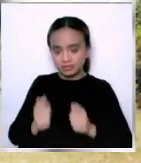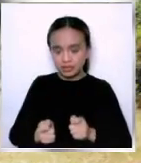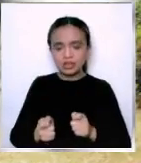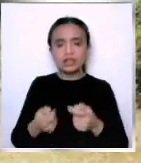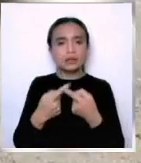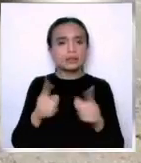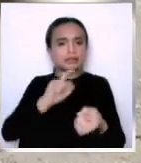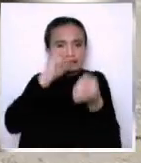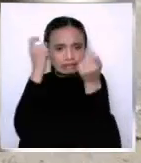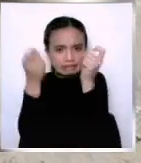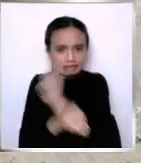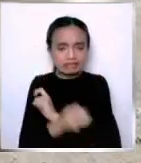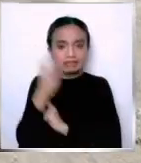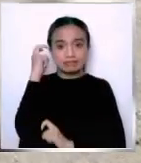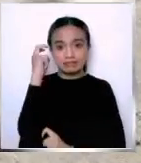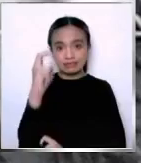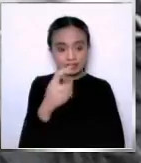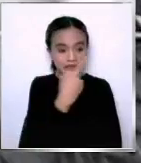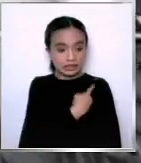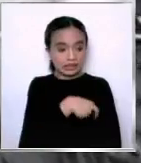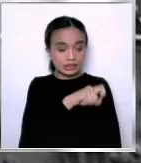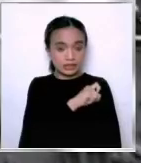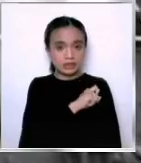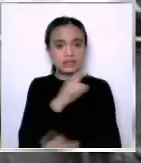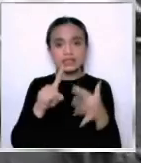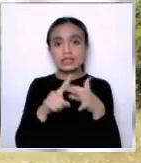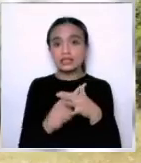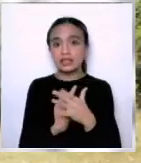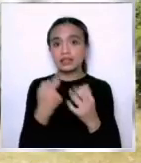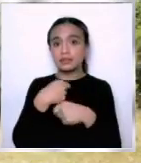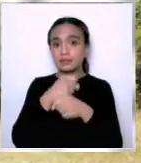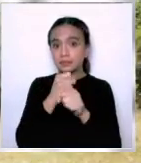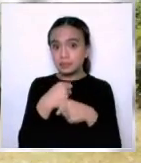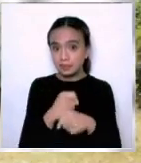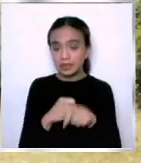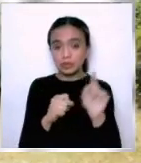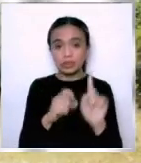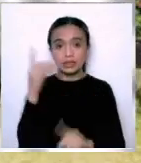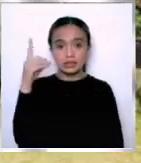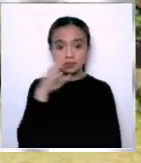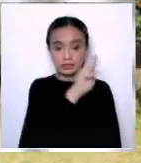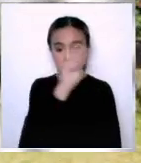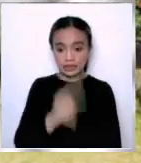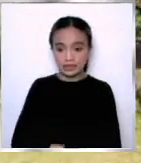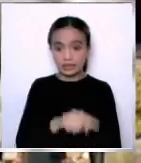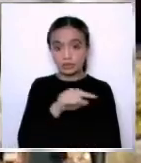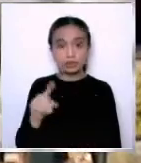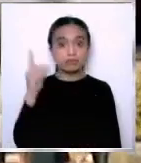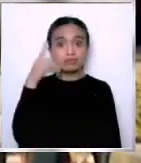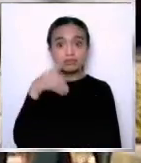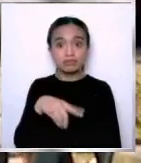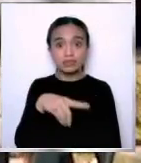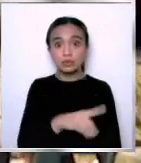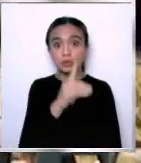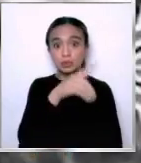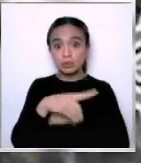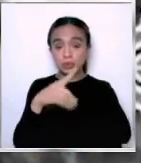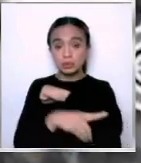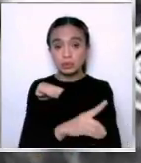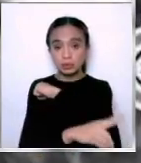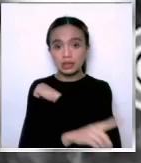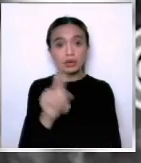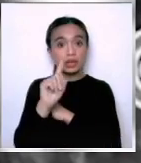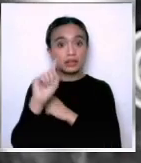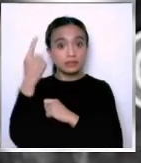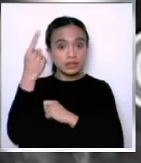XII ng Espanya na simulan ang paggawa ng Manila-Dagupan Line. At ang pinakaunang stasyon sa Pilipinas ay ang Tutuban Station.